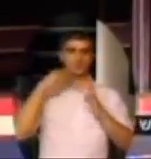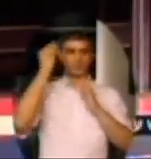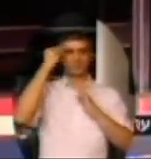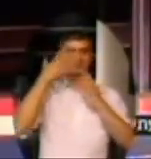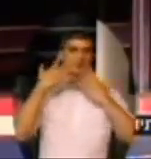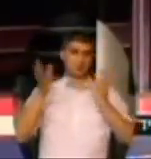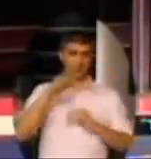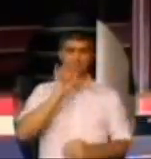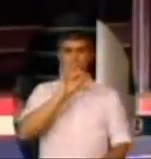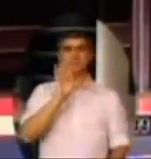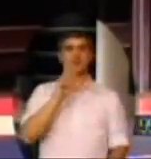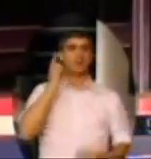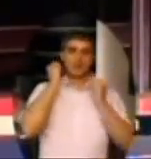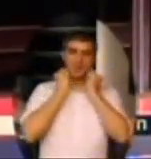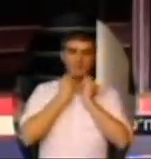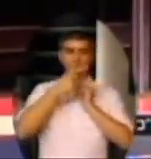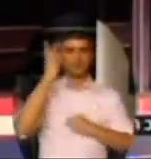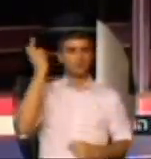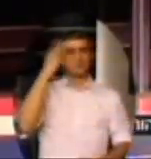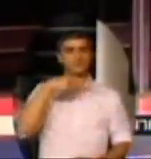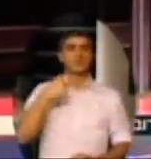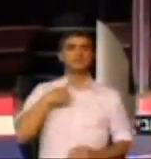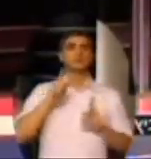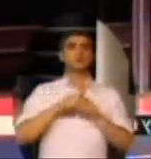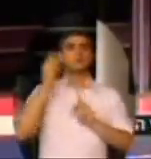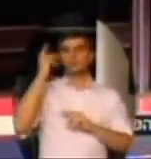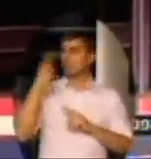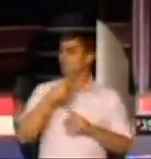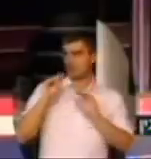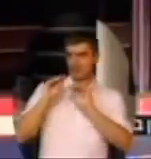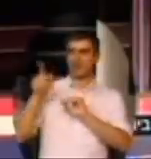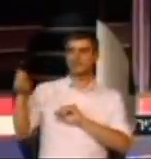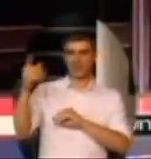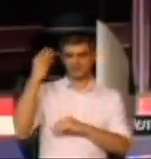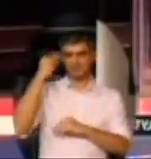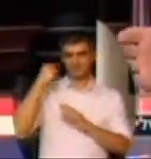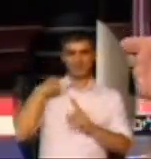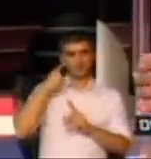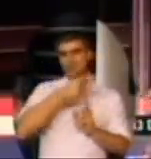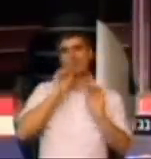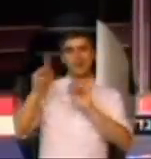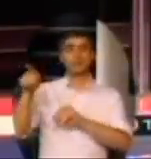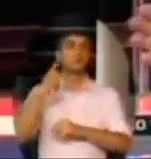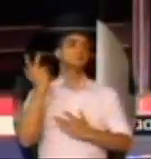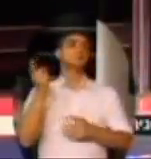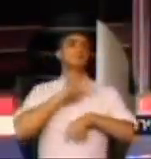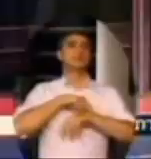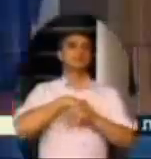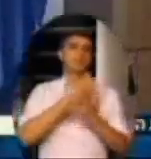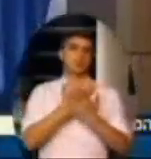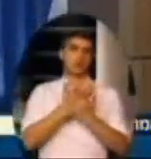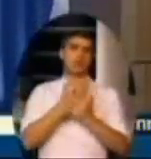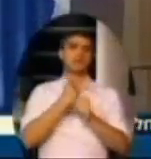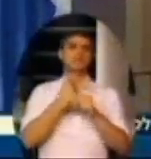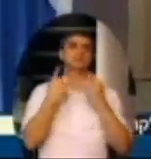גם לליברמן בסופו של יום שהוא יבין שיצאנו יש בית ספר יש הוא יעשה ל בית ספר לדעתי אני הזמן מוכיח הזמן עושה את